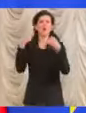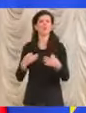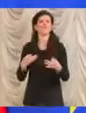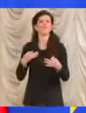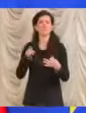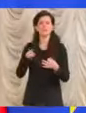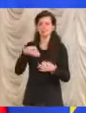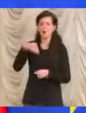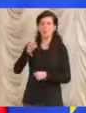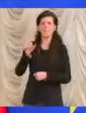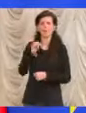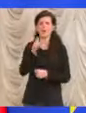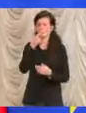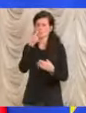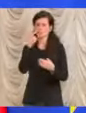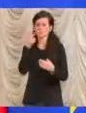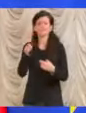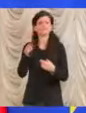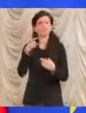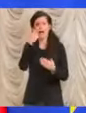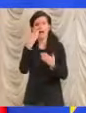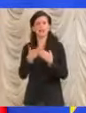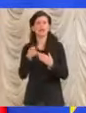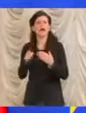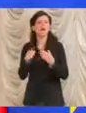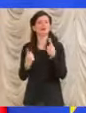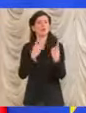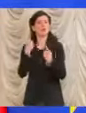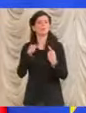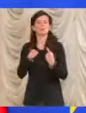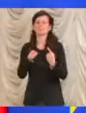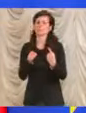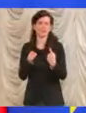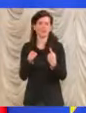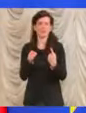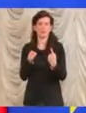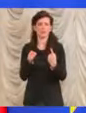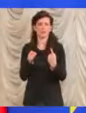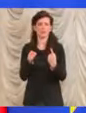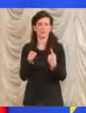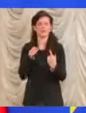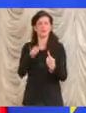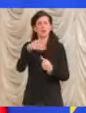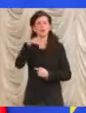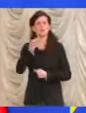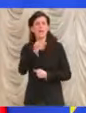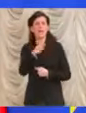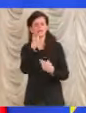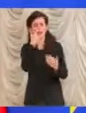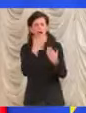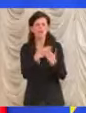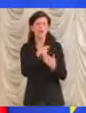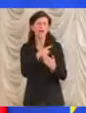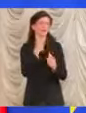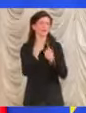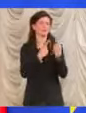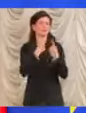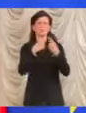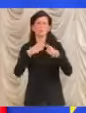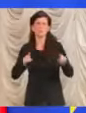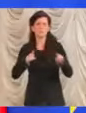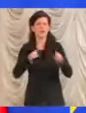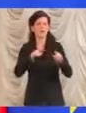inadeguato per far fronte a questa emergenza è uno strumento nato in un altro contesto con altre logiche con vecchie